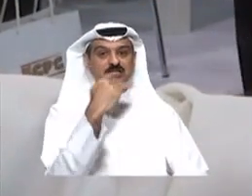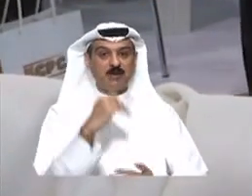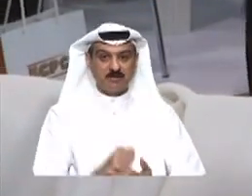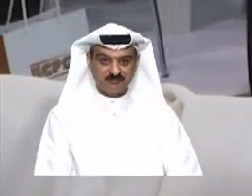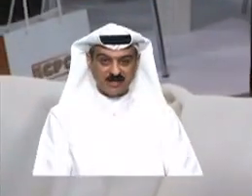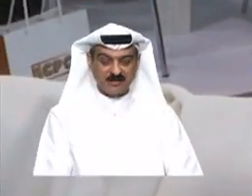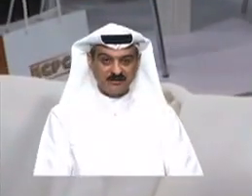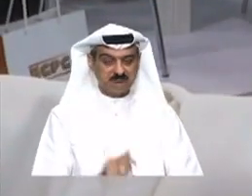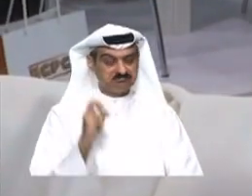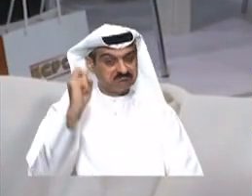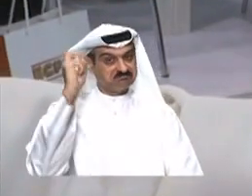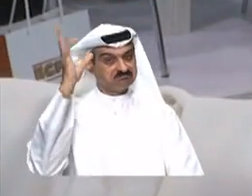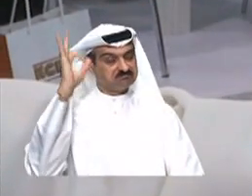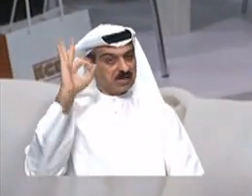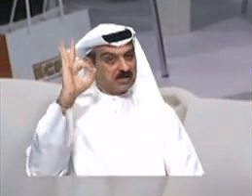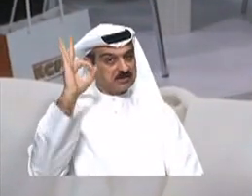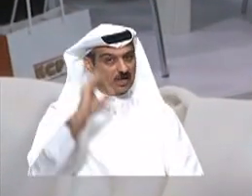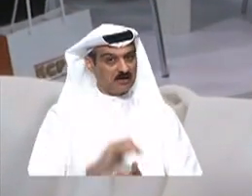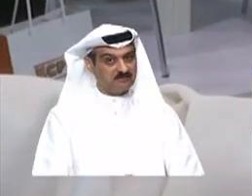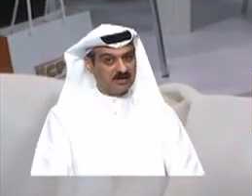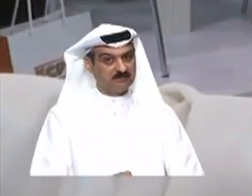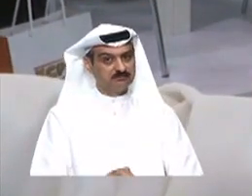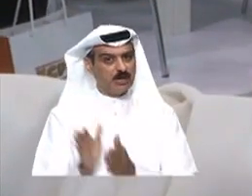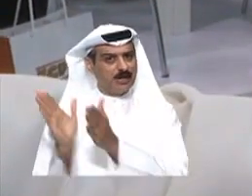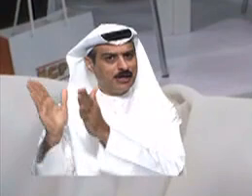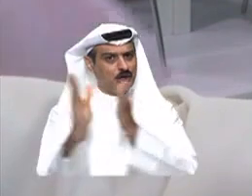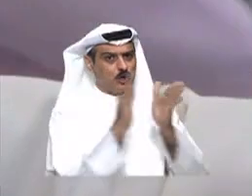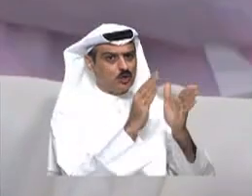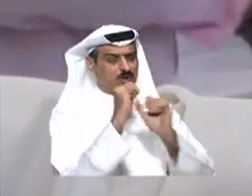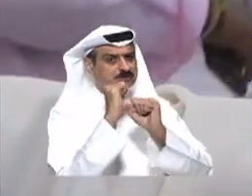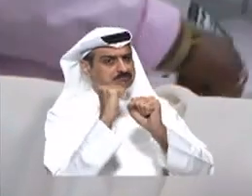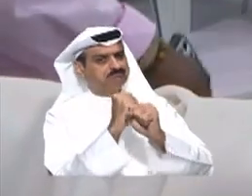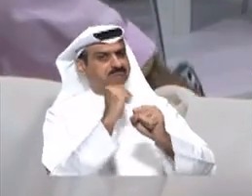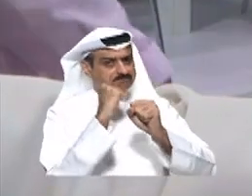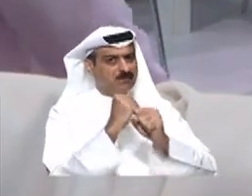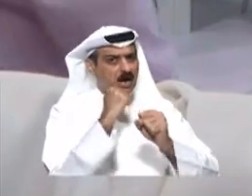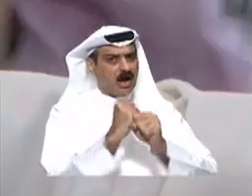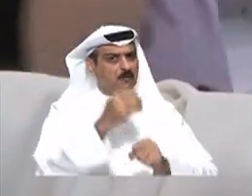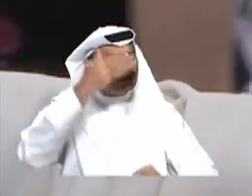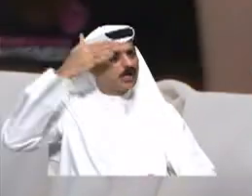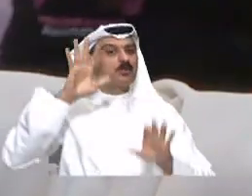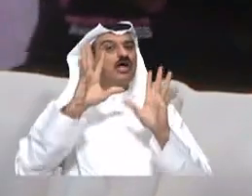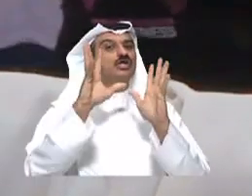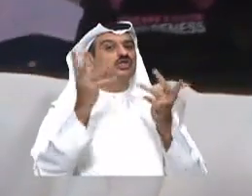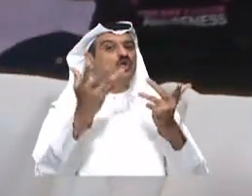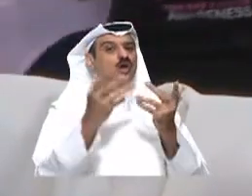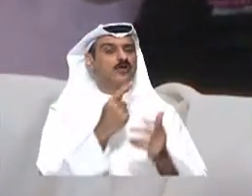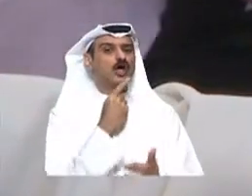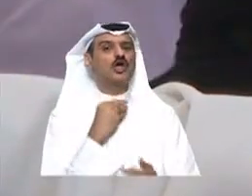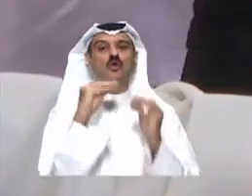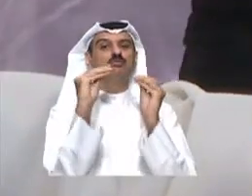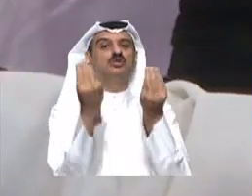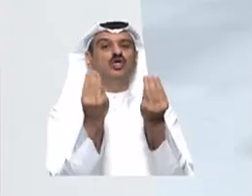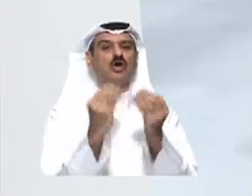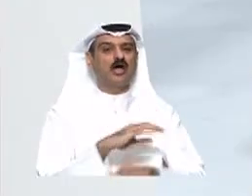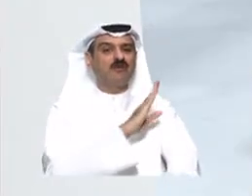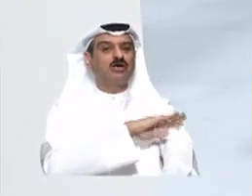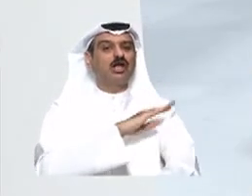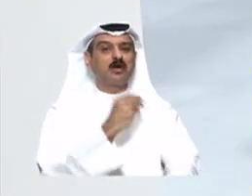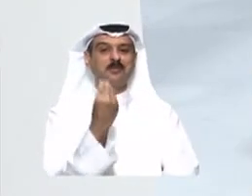الإبداعي بحيث نقدر نوجه الشباب على حسب قدراتهم وهواياتهم إلى المسار المهني